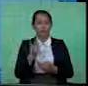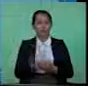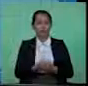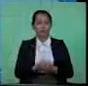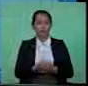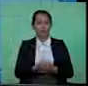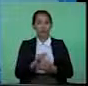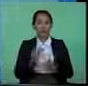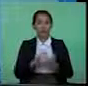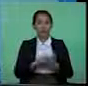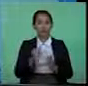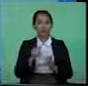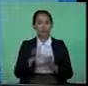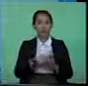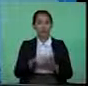esa